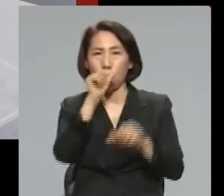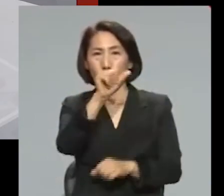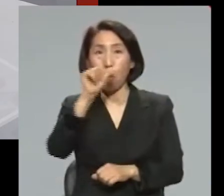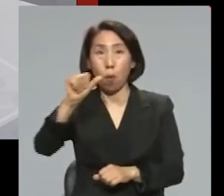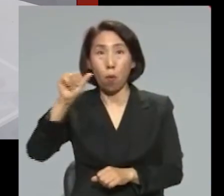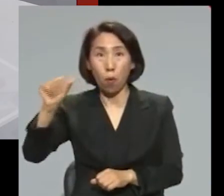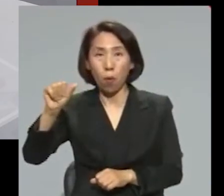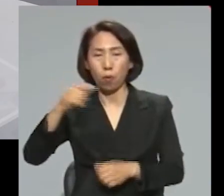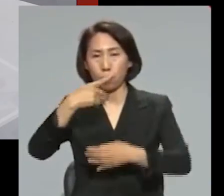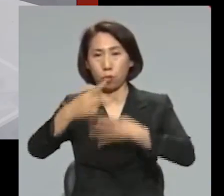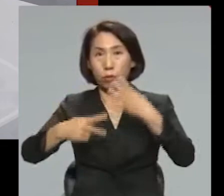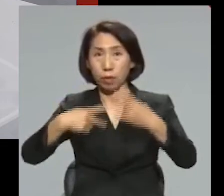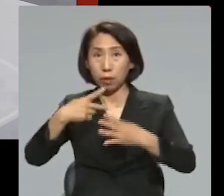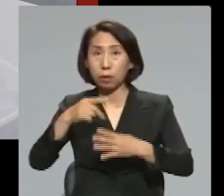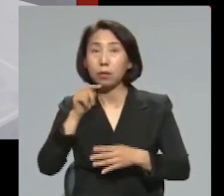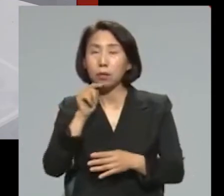프로젝트는